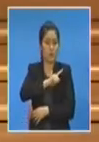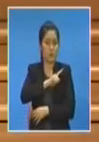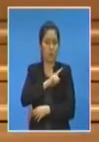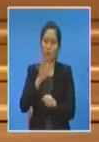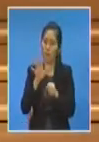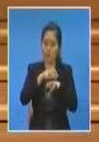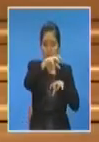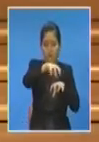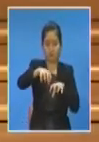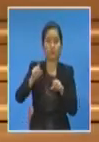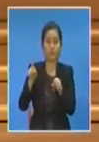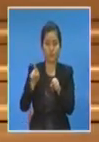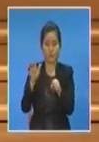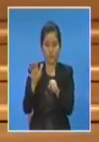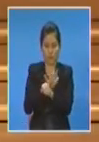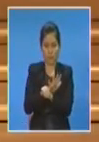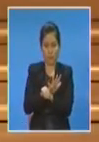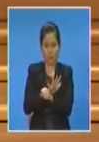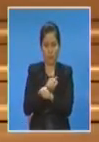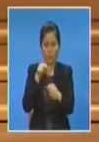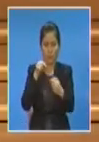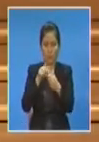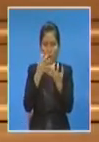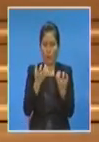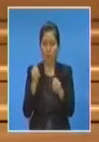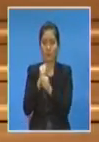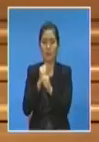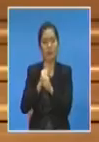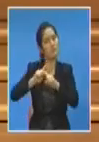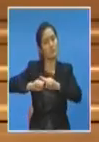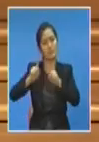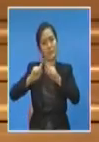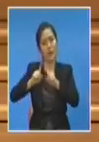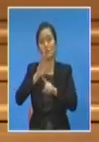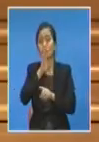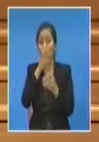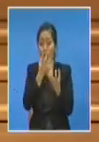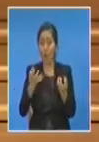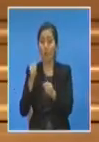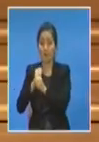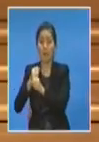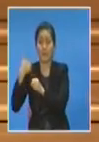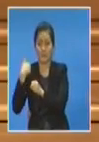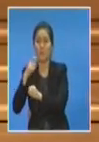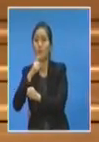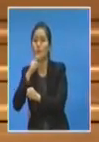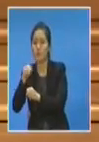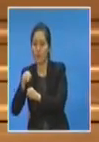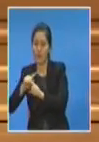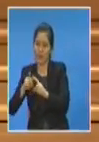บครับเราไม่ใช่ไปเน้นที่เครื่องมืออย่างเดียวครับมีเครื่องมือแต่ไม่มีข้อมูลไปไม่ร